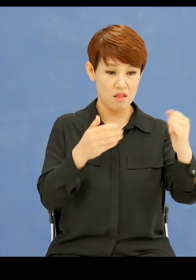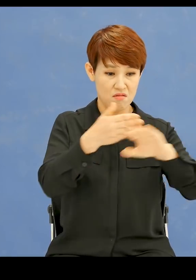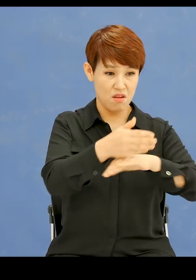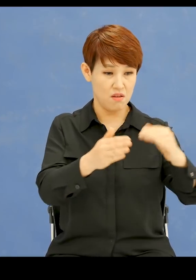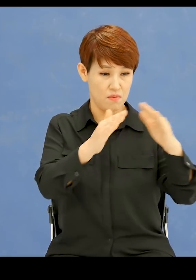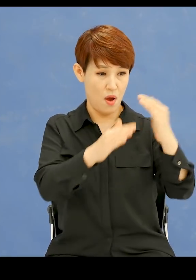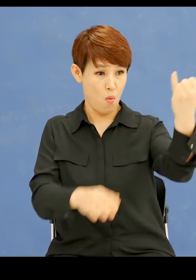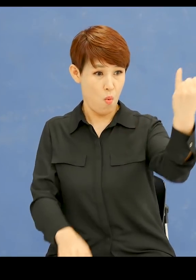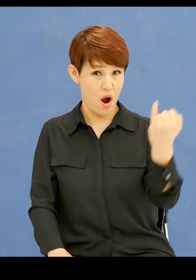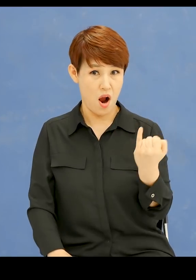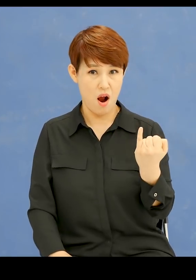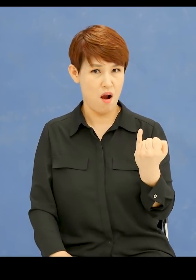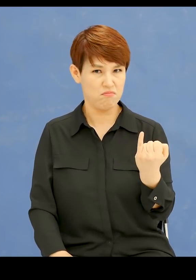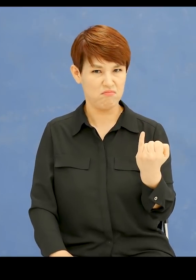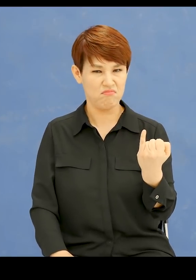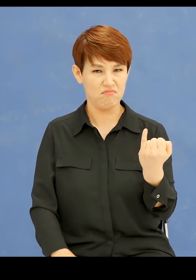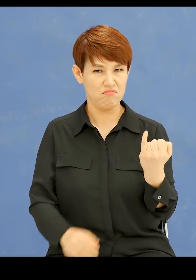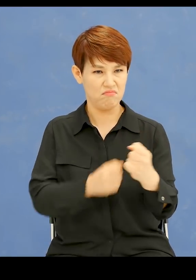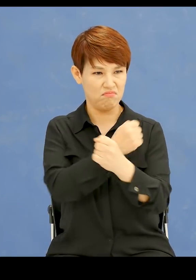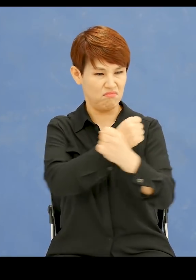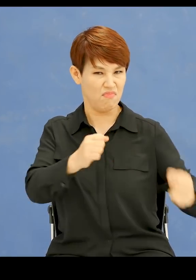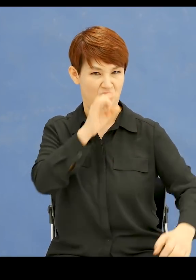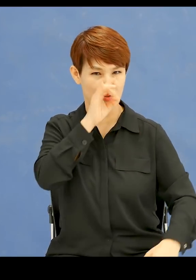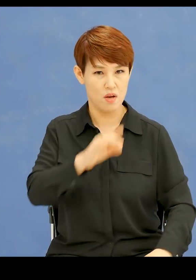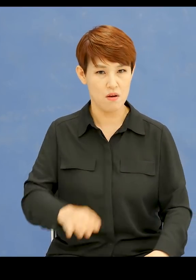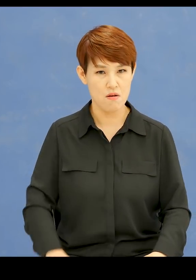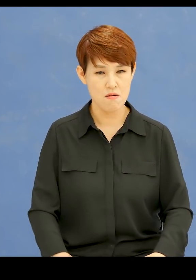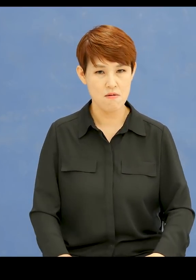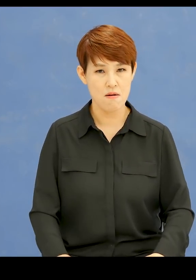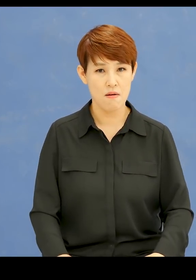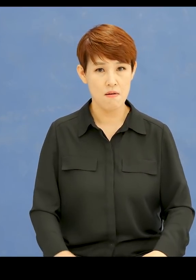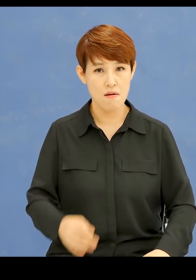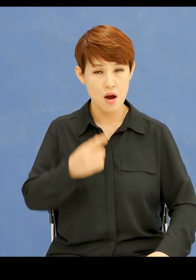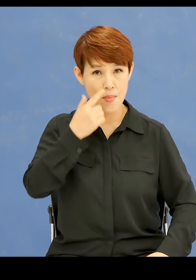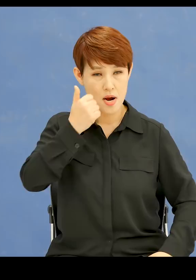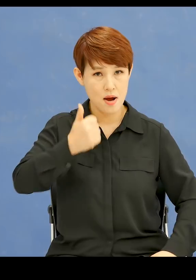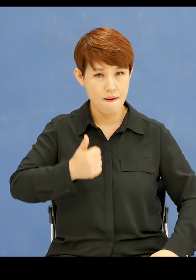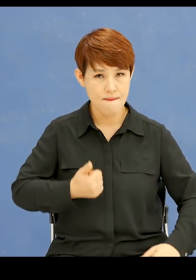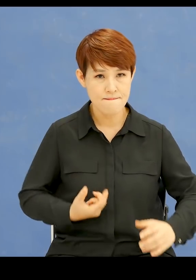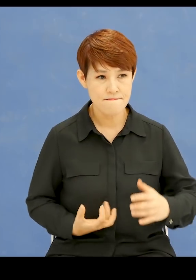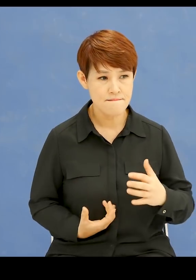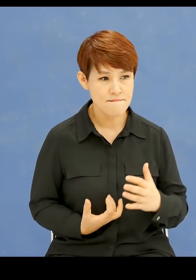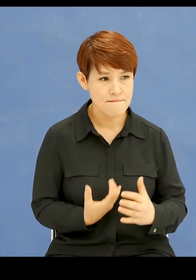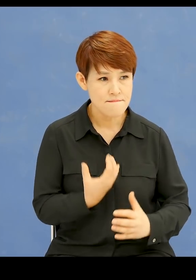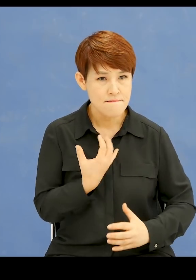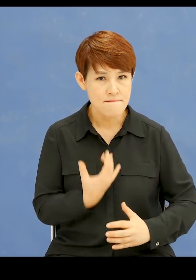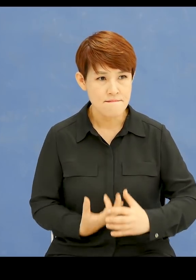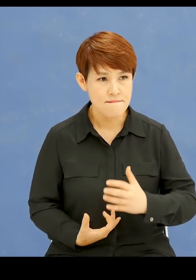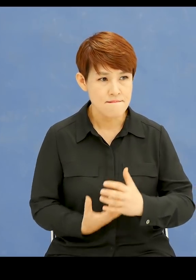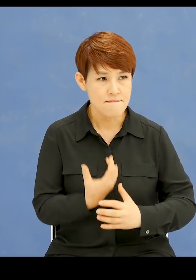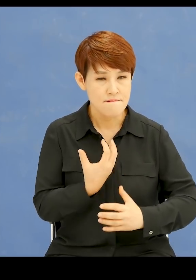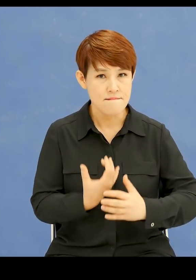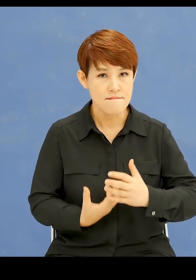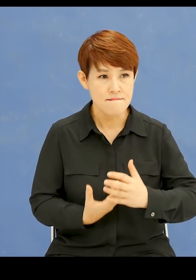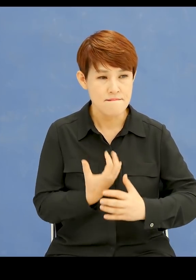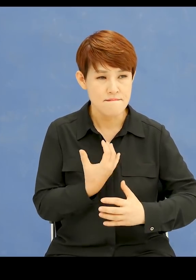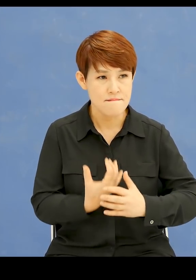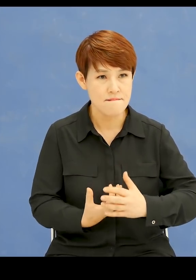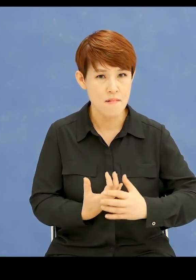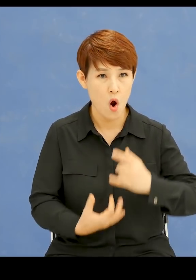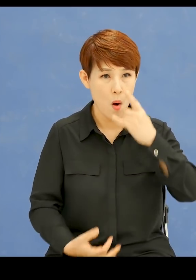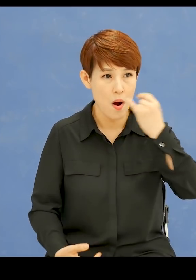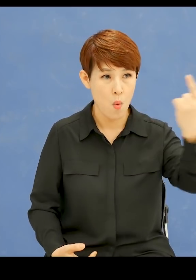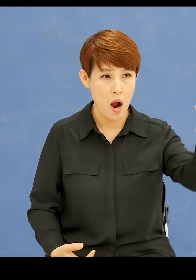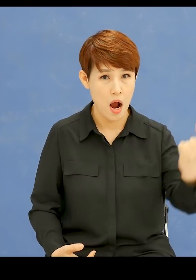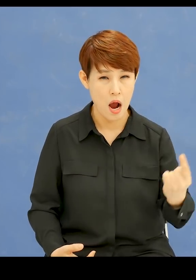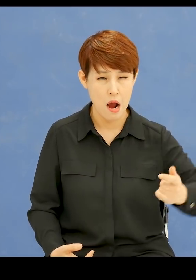거에 대해서는 용납이 잘 안 되니까 아버지가 막 씩씩거리면서 어머니를 기다리는 날 그럼 우리 세 자녀들은 불안감에 떨고